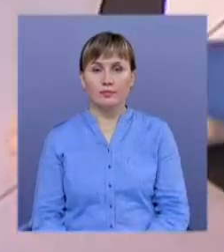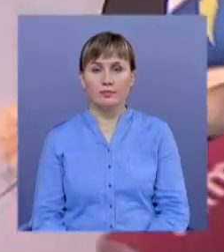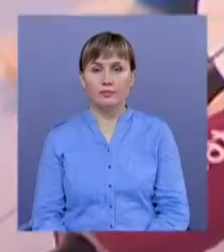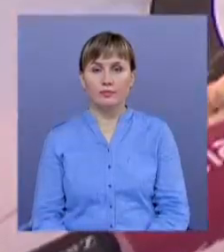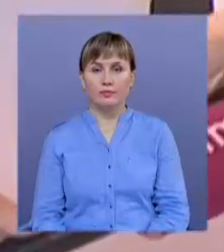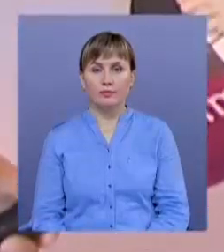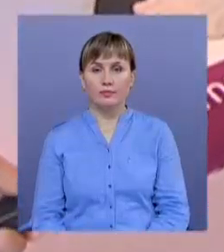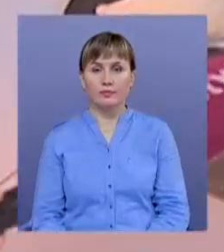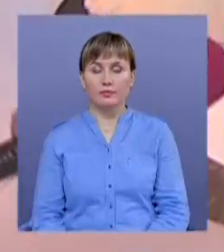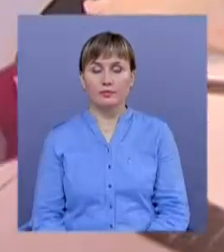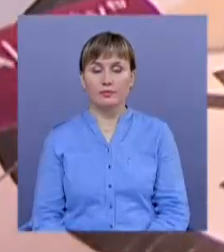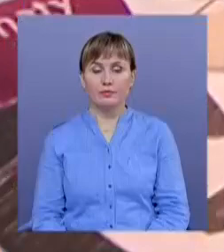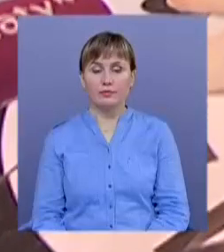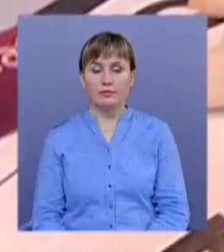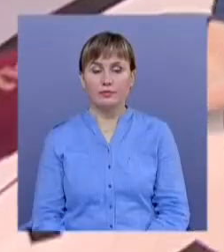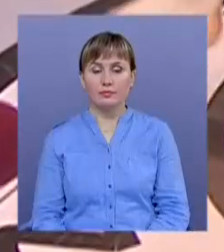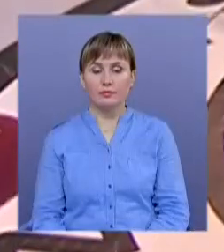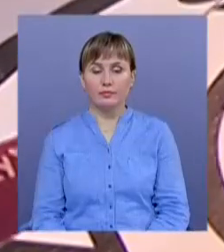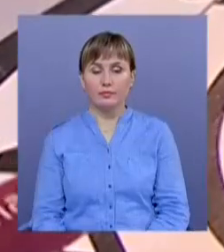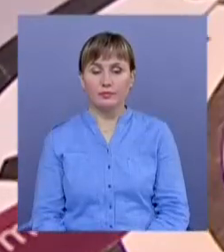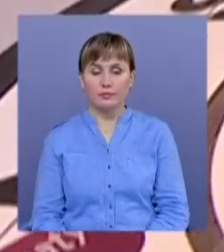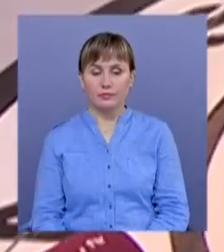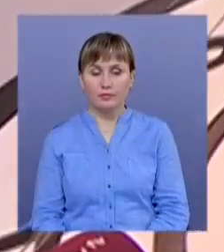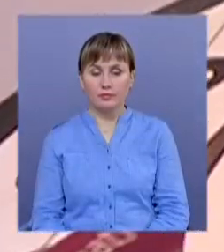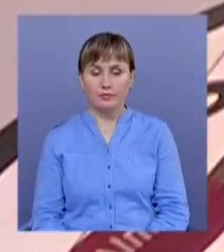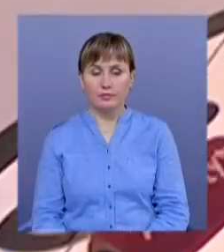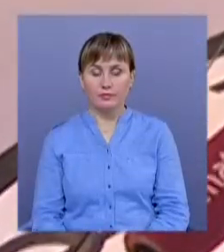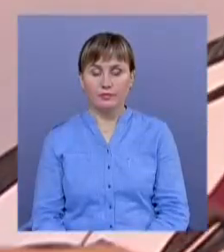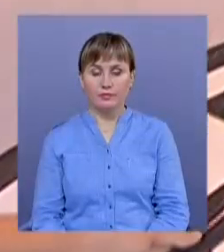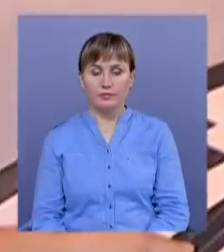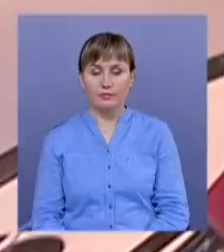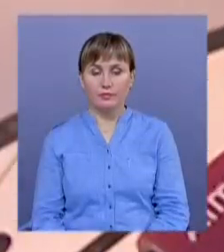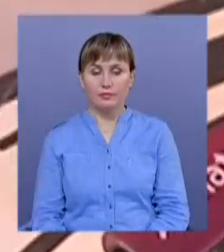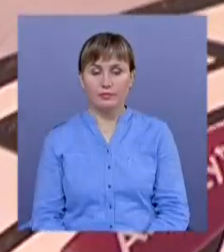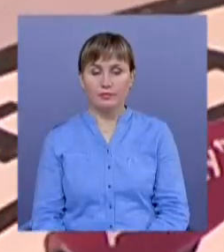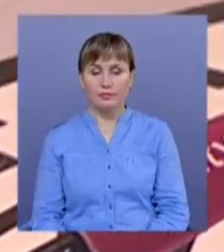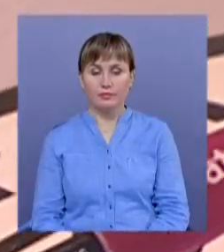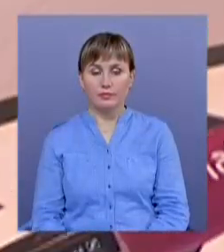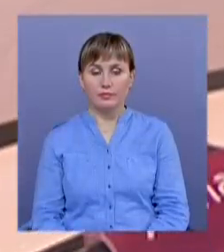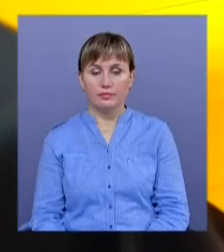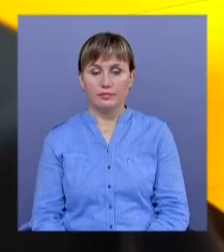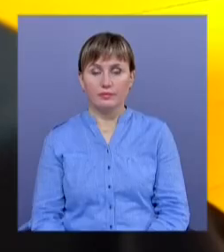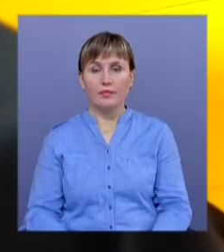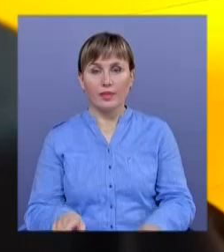уходил вот таким образом. И потом на него встал.